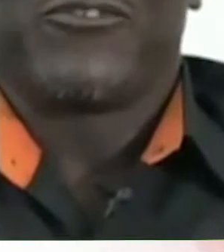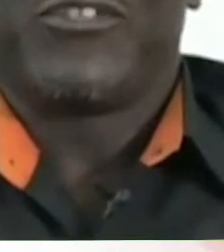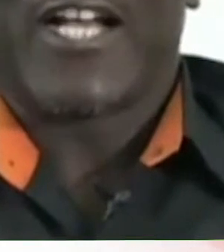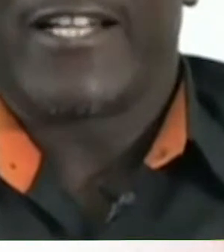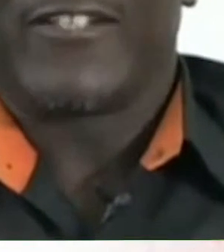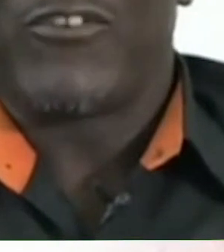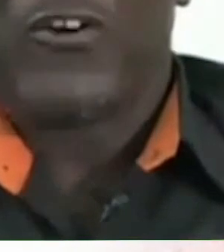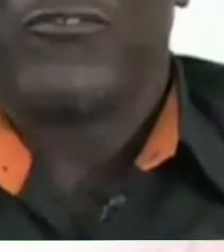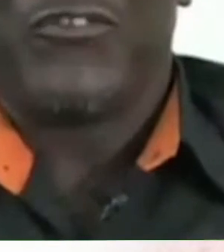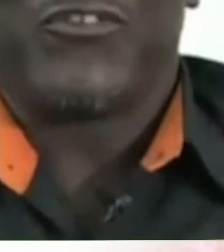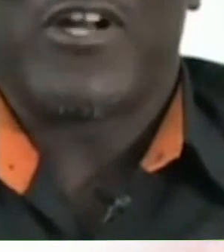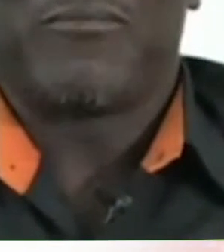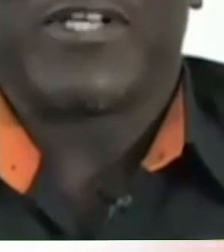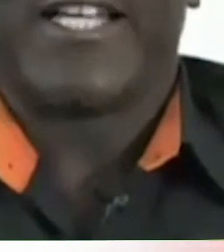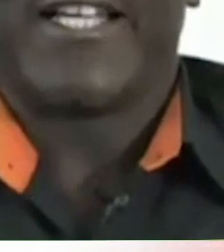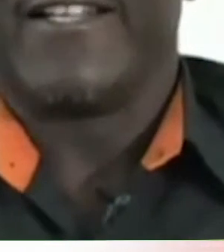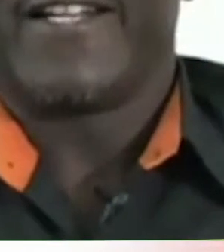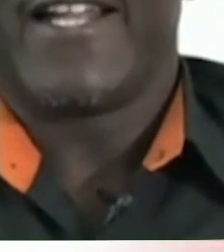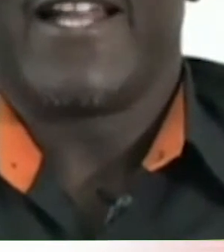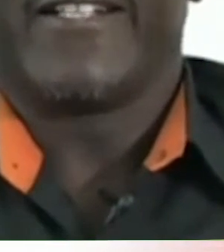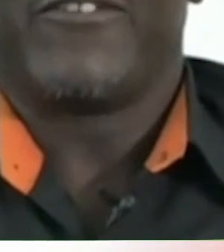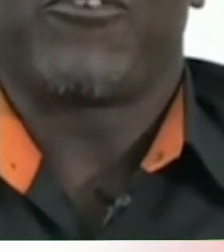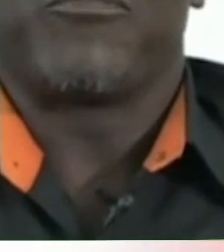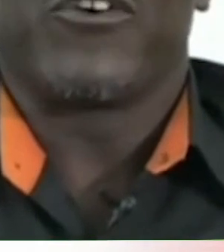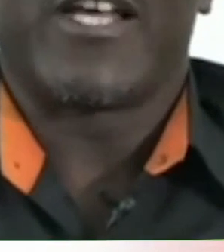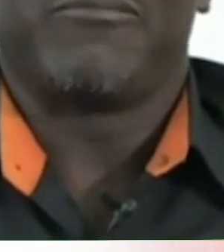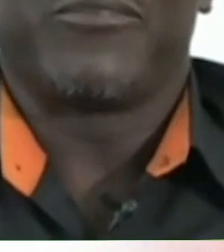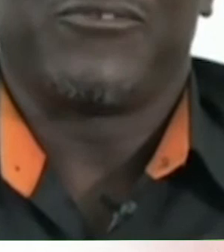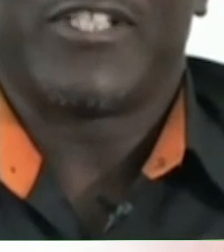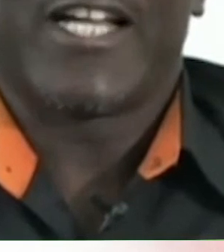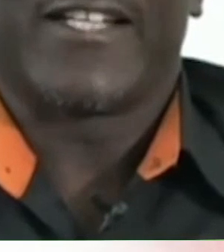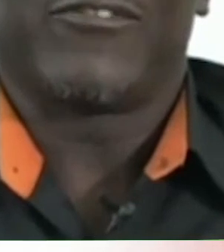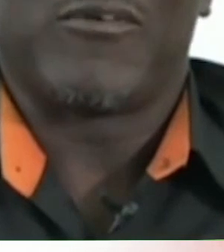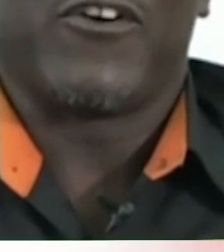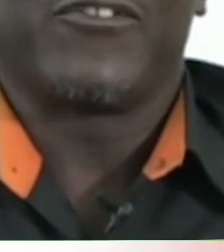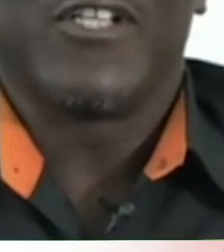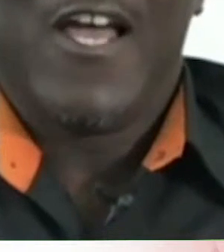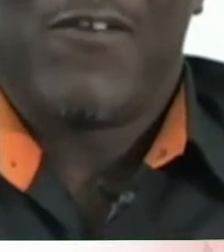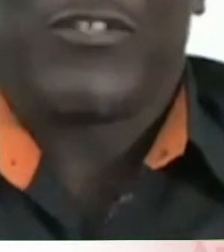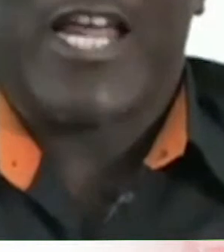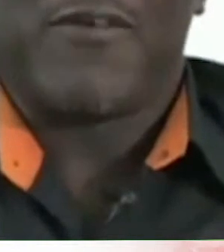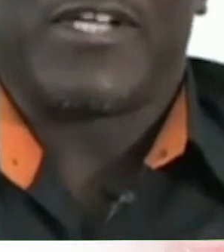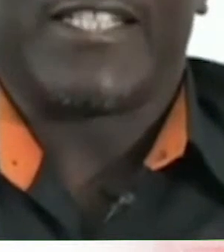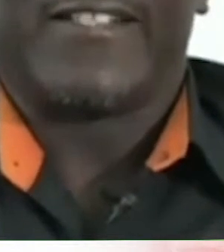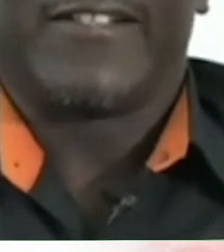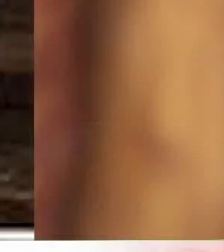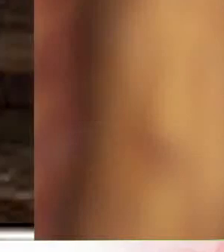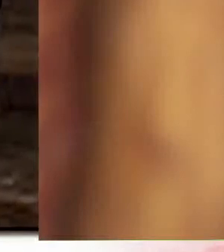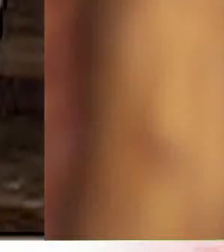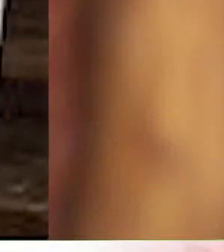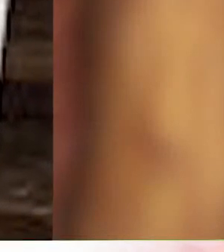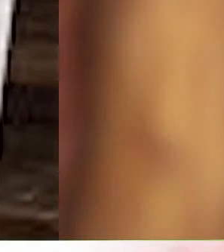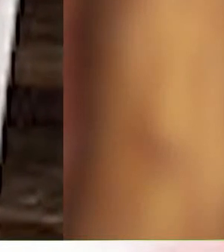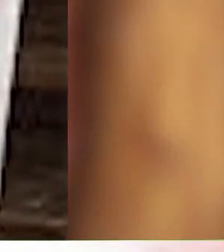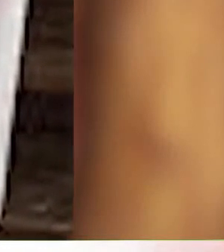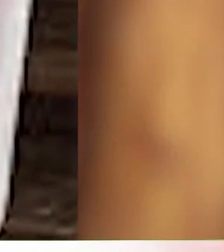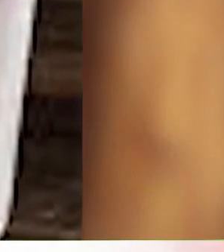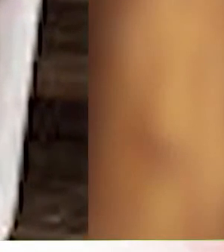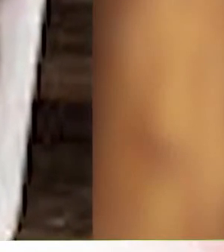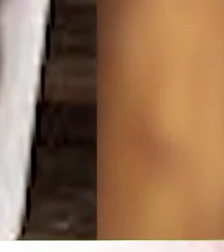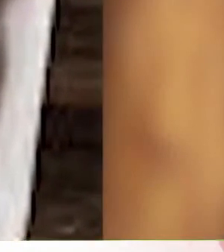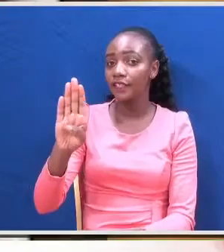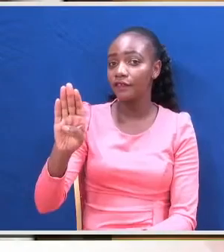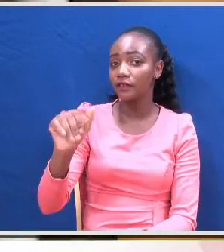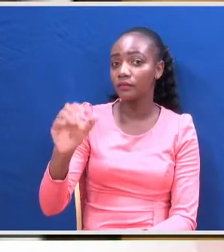chicken samples, which cut us for about 51%, and 300 from pork samples, which cut us for about 49%. Baadhi ya